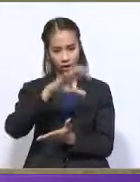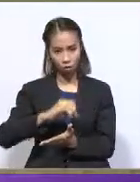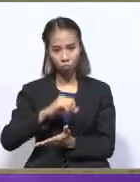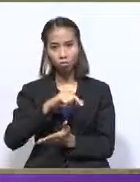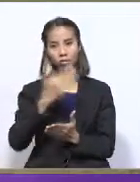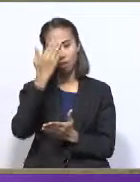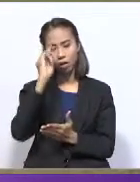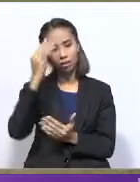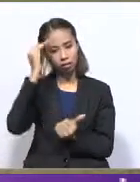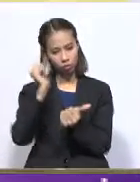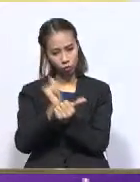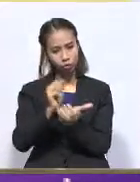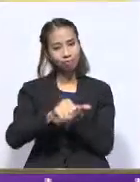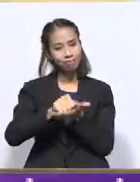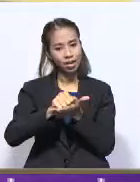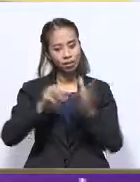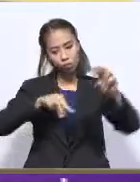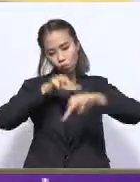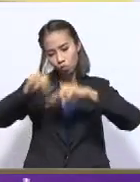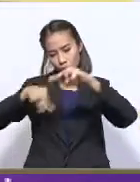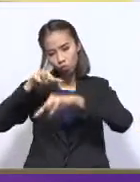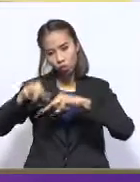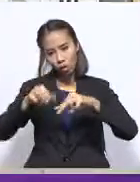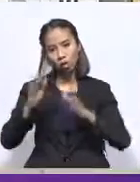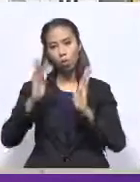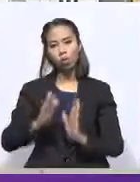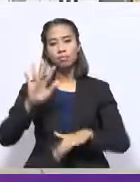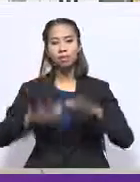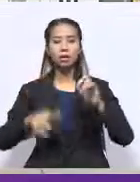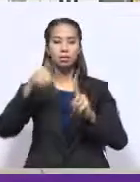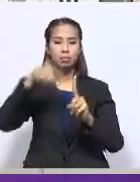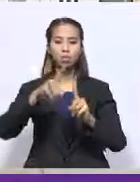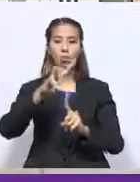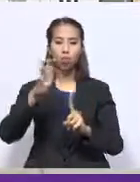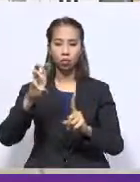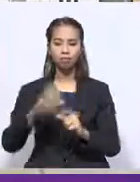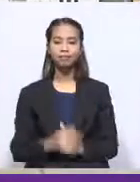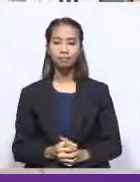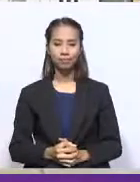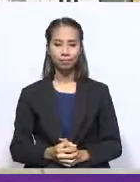ำรวจคอยอำนวยความสะดวกภายในงานและรอบๆงานถึงกว่า1,600นายค่ะ